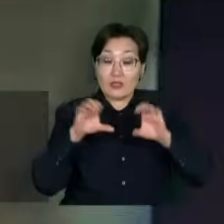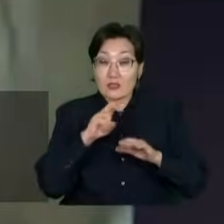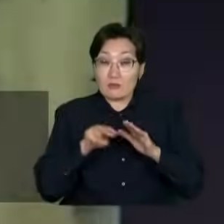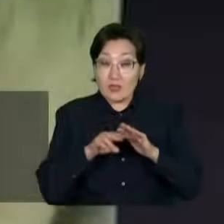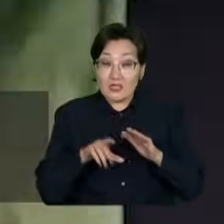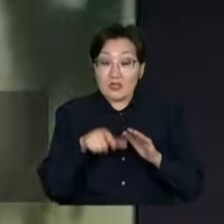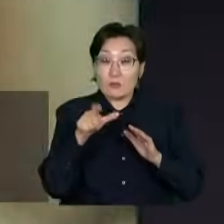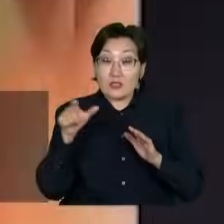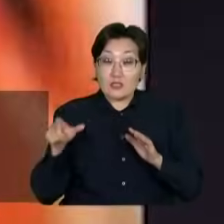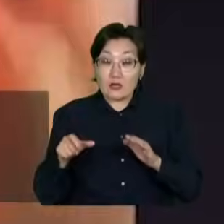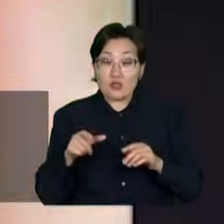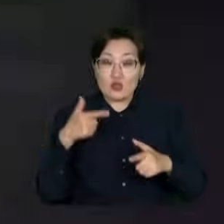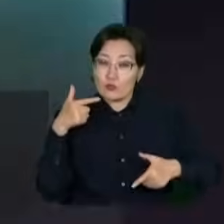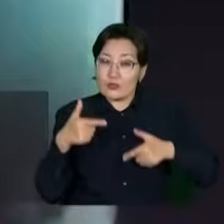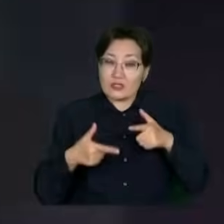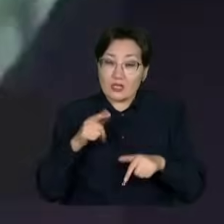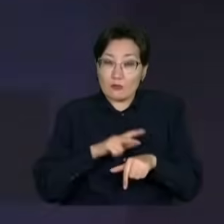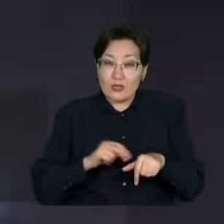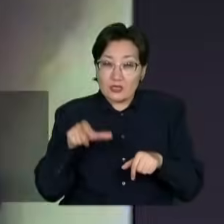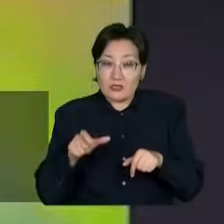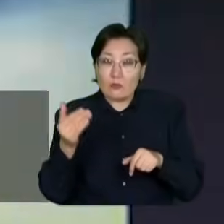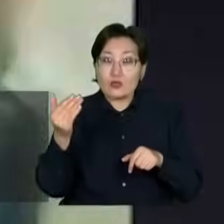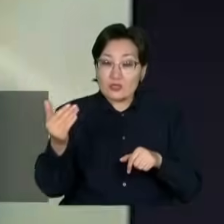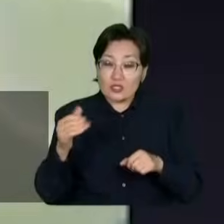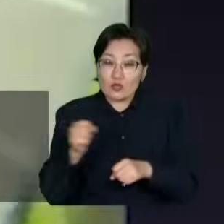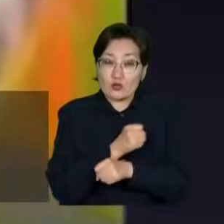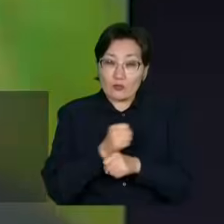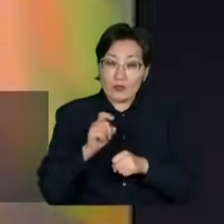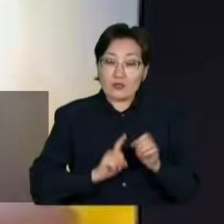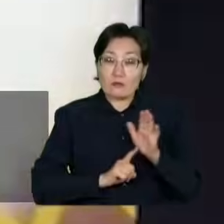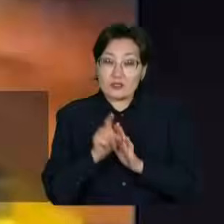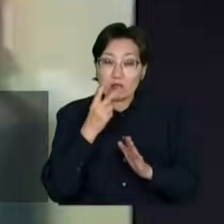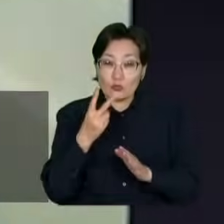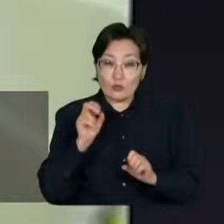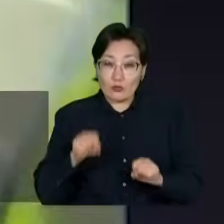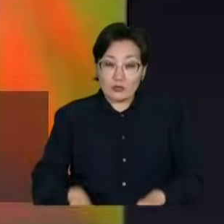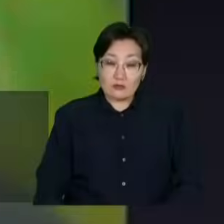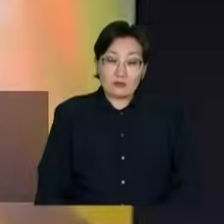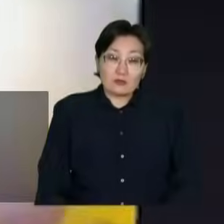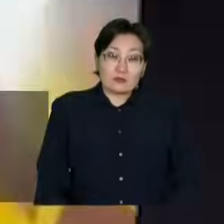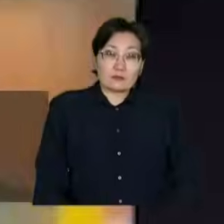бағынбаған азаматтардың бұғауы сөз айтып полиция қызметкерлеріне жұдырық жұмсағанын көруге болады.